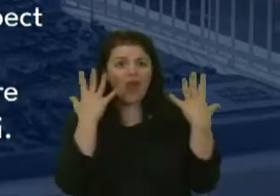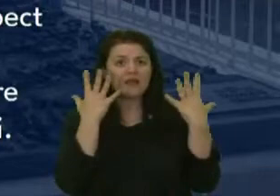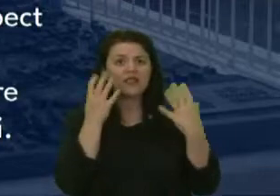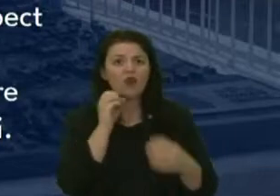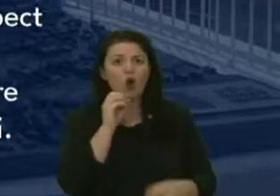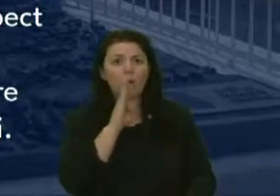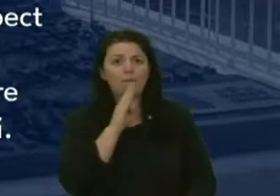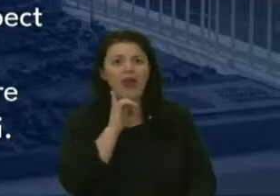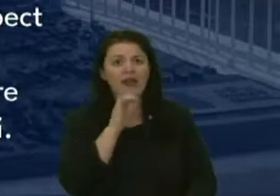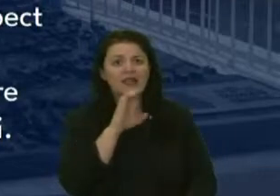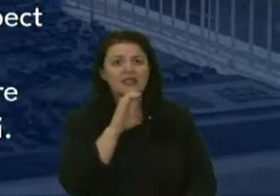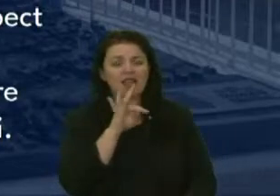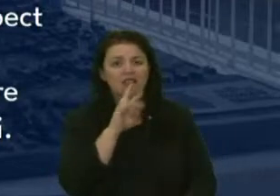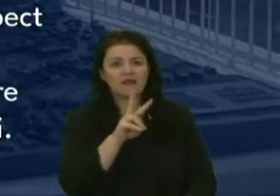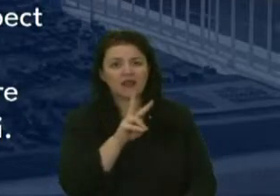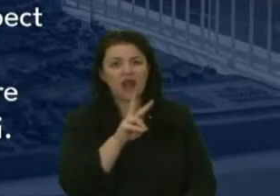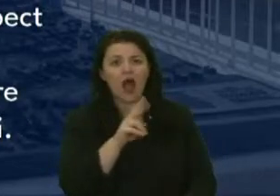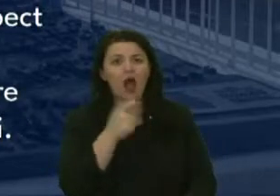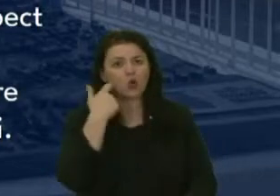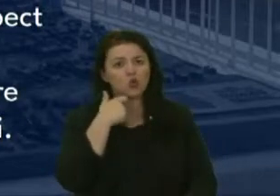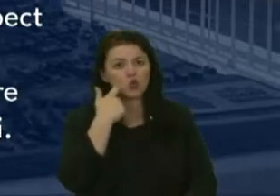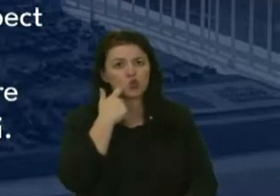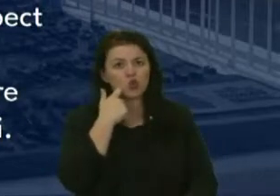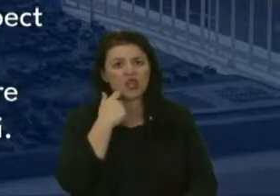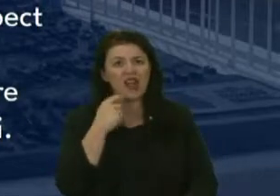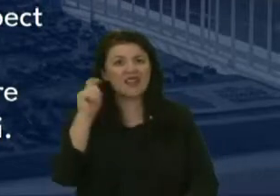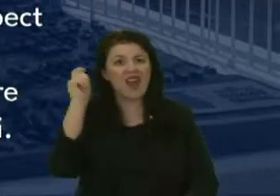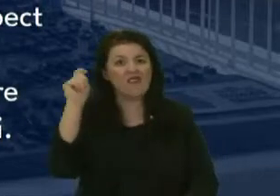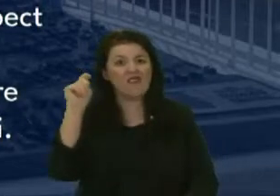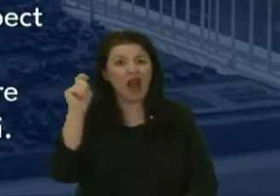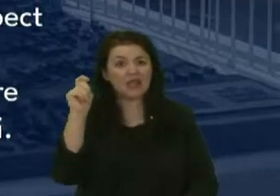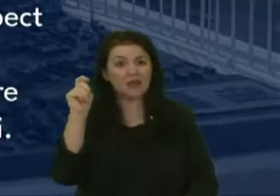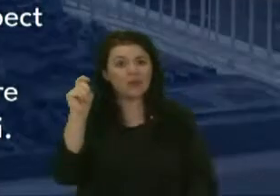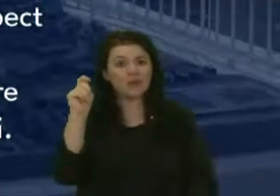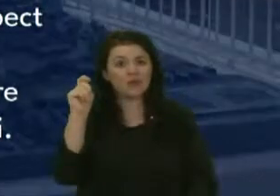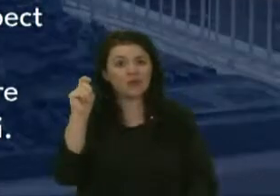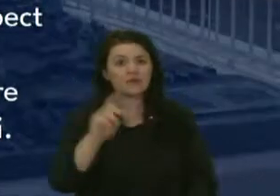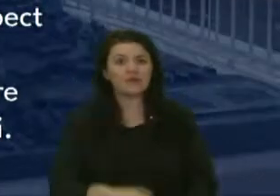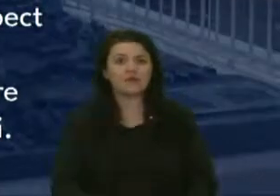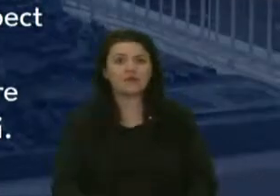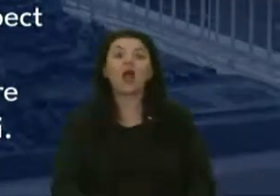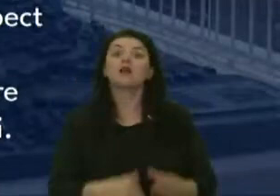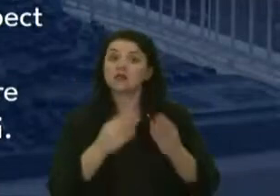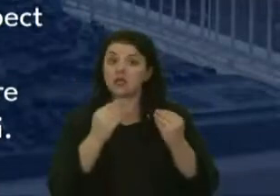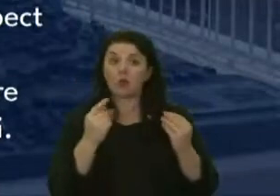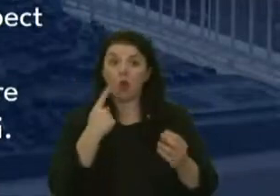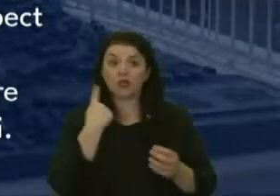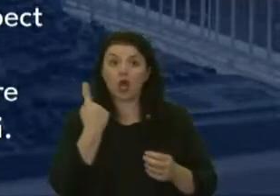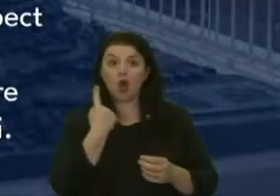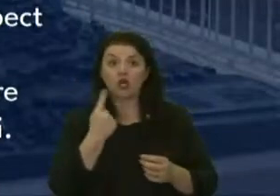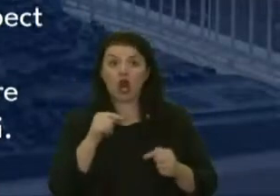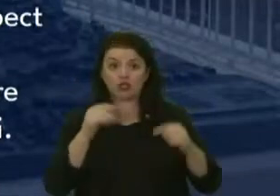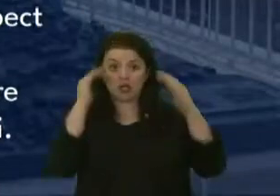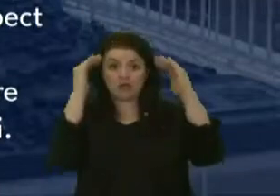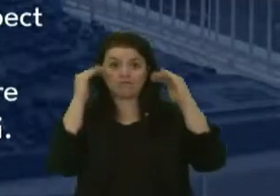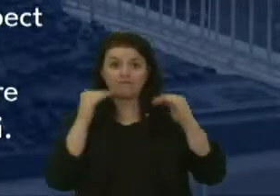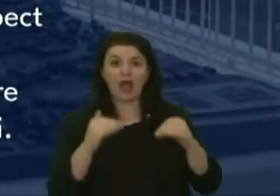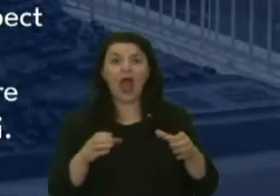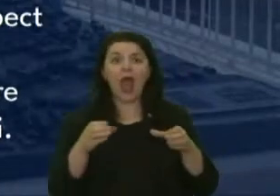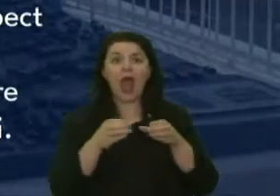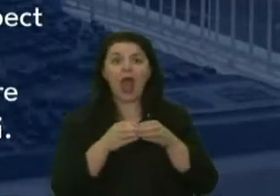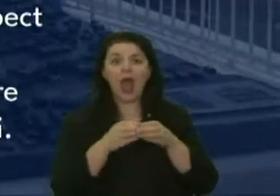a Cluj lui din afară Deci sunt multe orașe în această europă